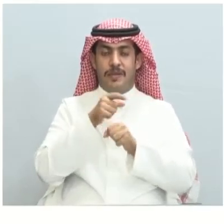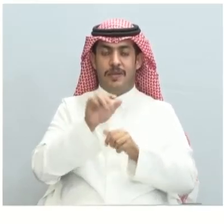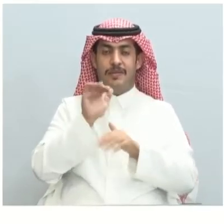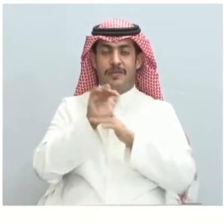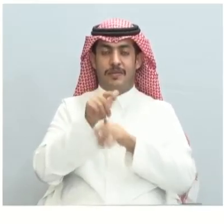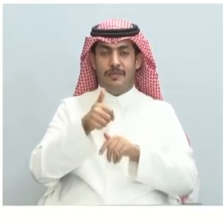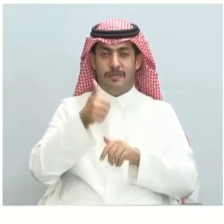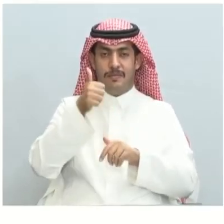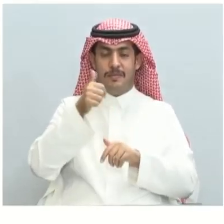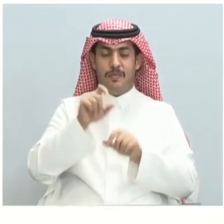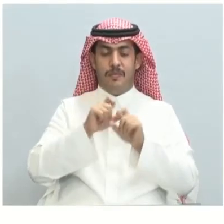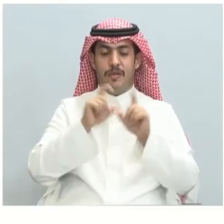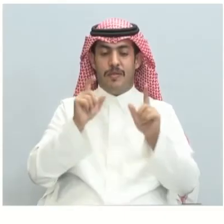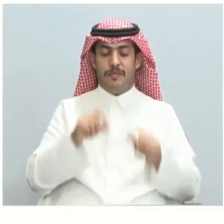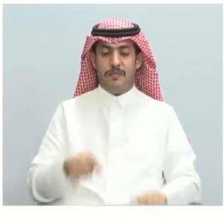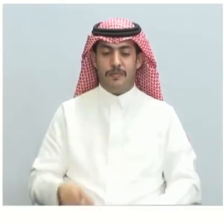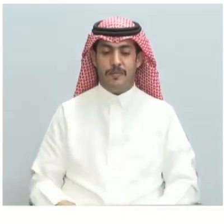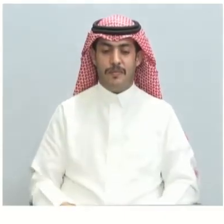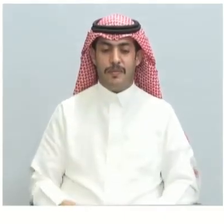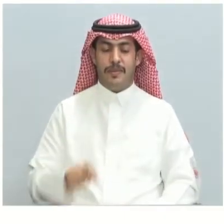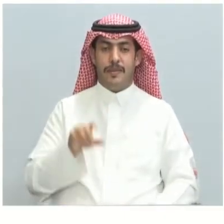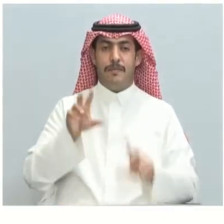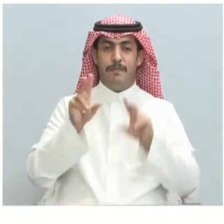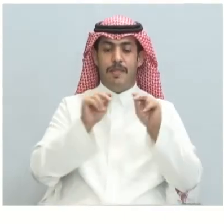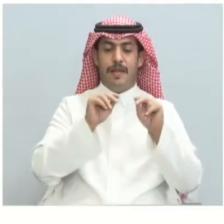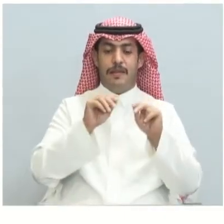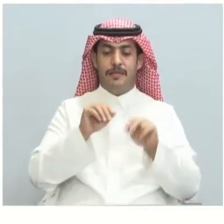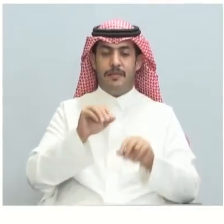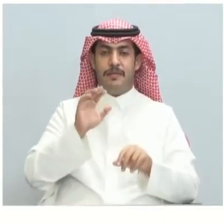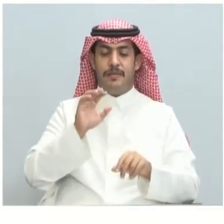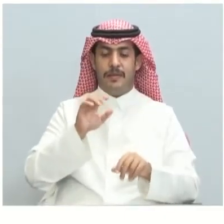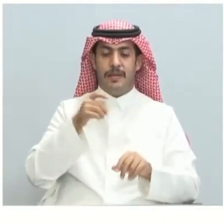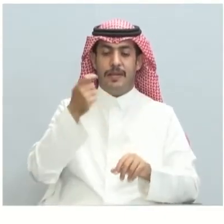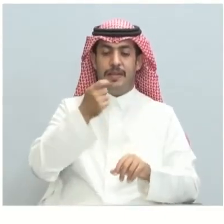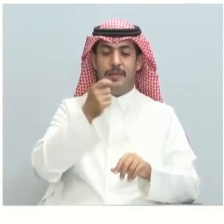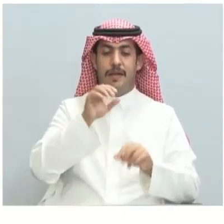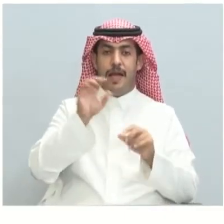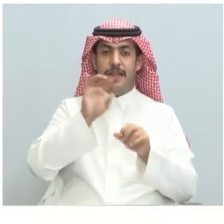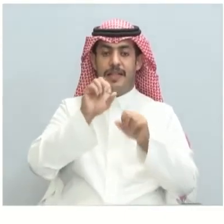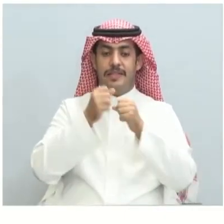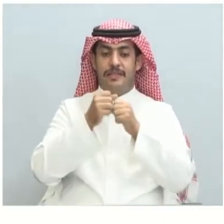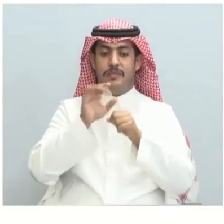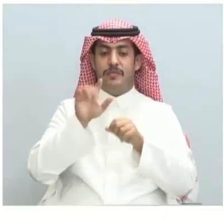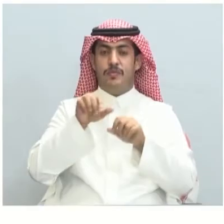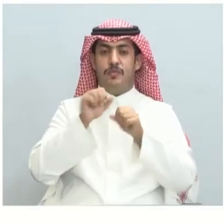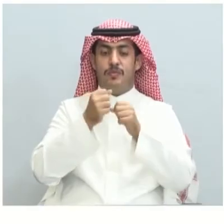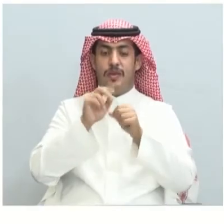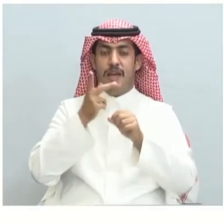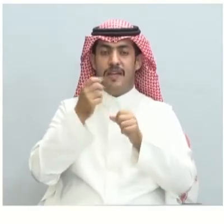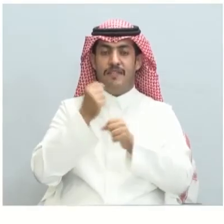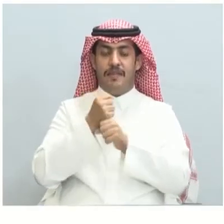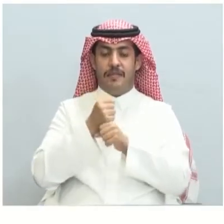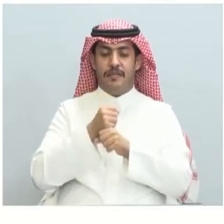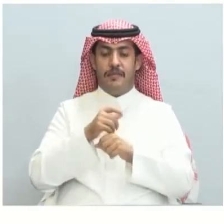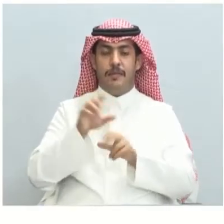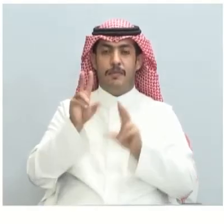ما سندس نوضيحه الان في المثال التالي كتابه الاعداد الكسريه في صوره كسورين غير فعليه